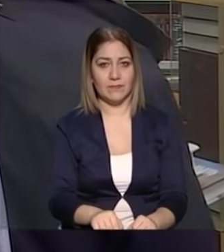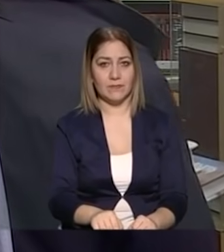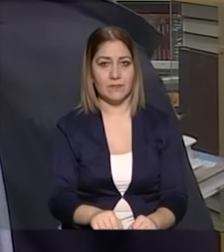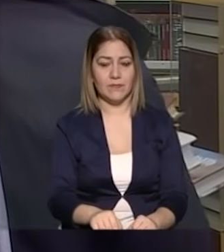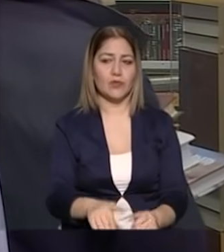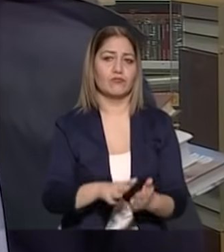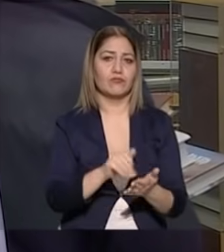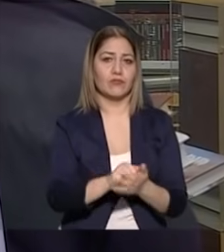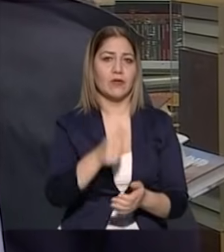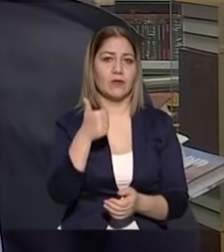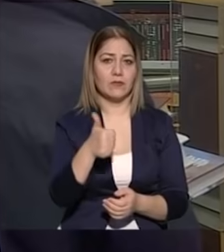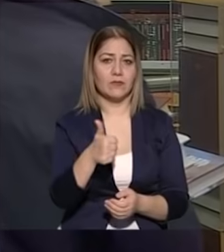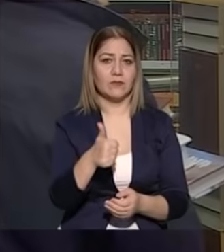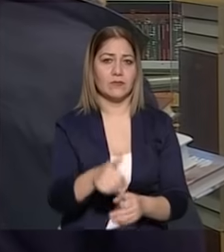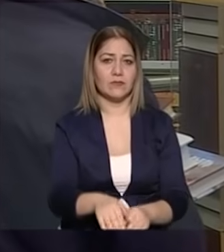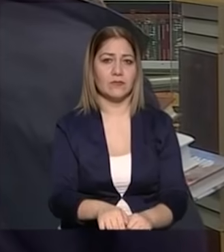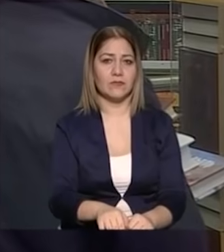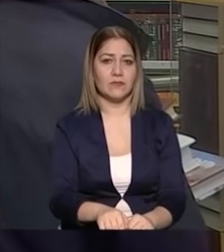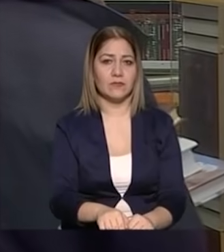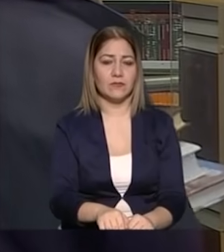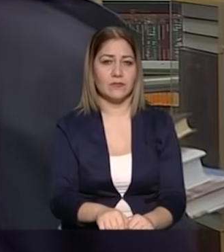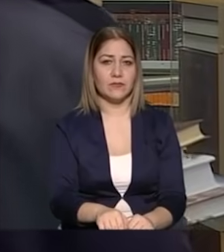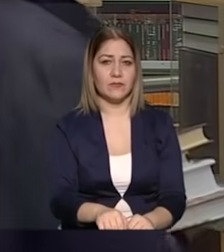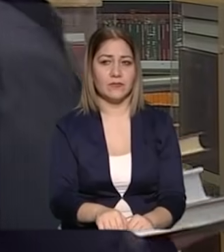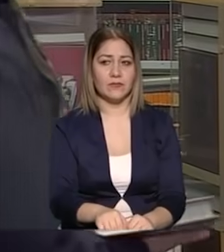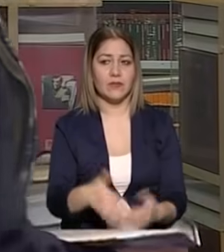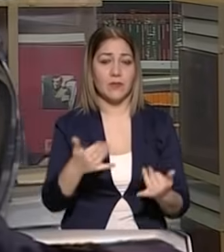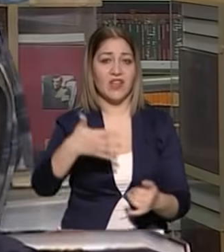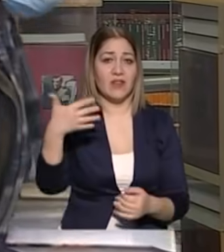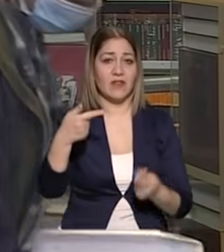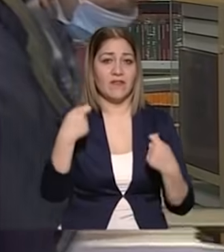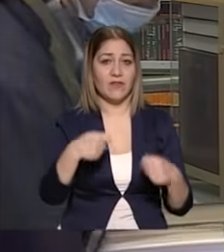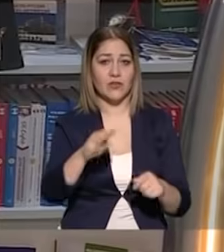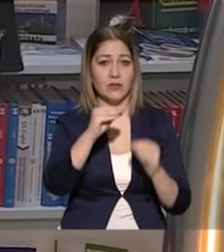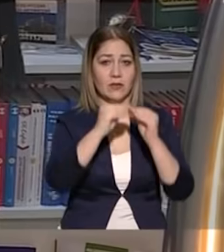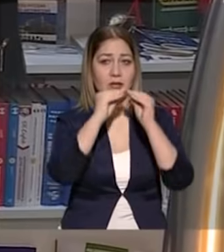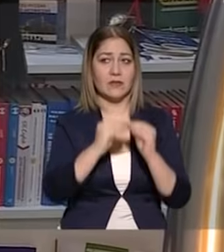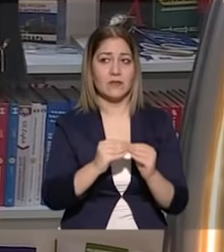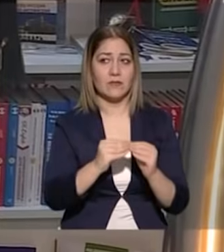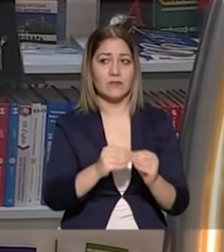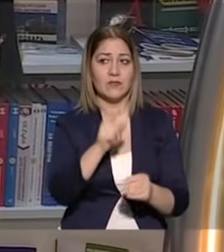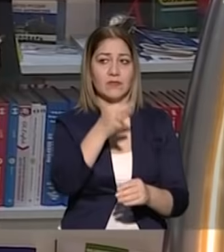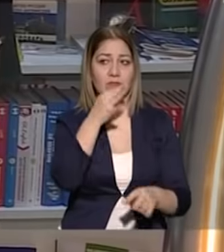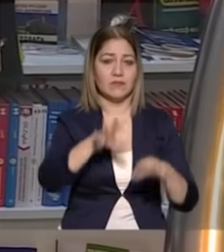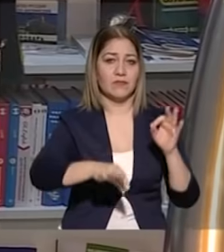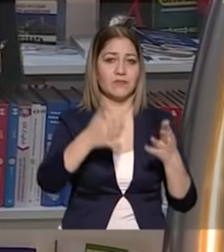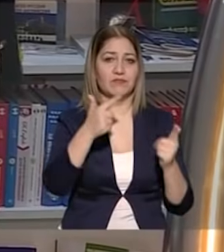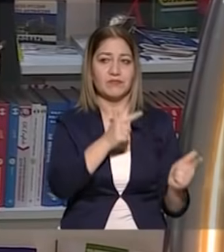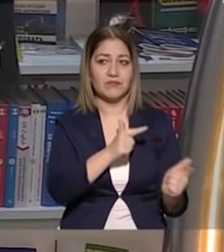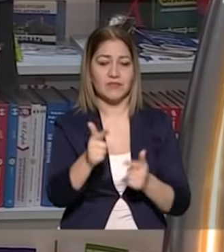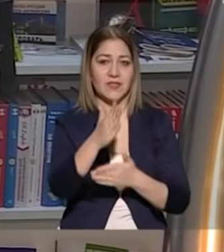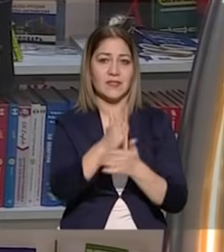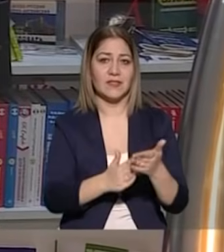որ հասել ենք նպատակի։ Մենք հիմա 5000 ենք վաճառում 10 ամսում։ Ոմանք ընտրությունն արդեն